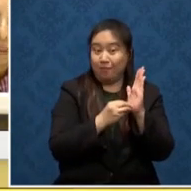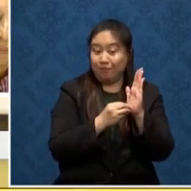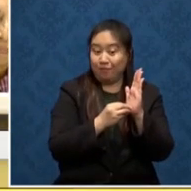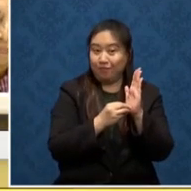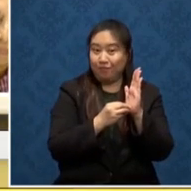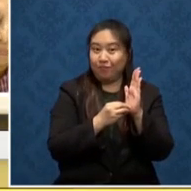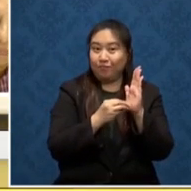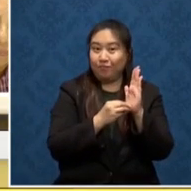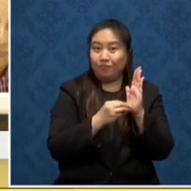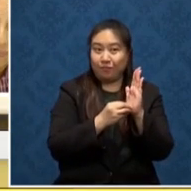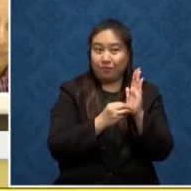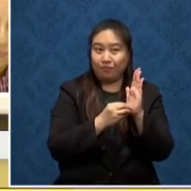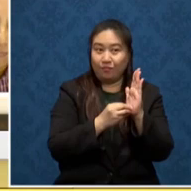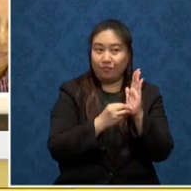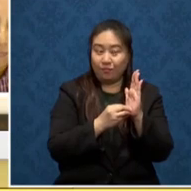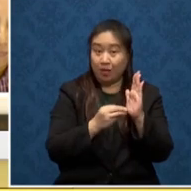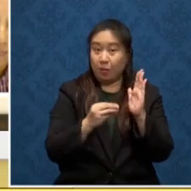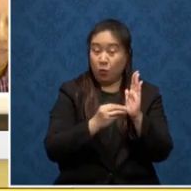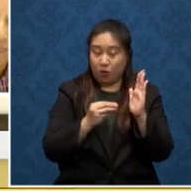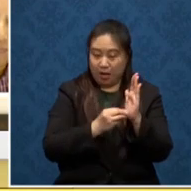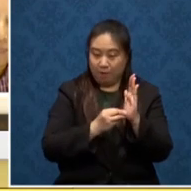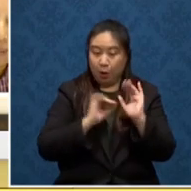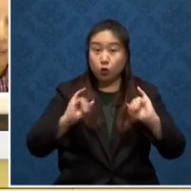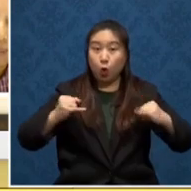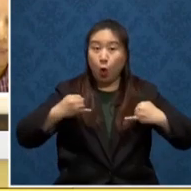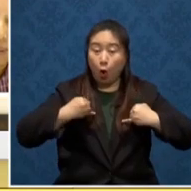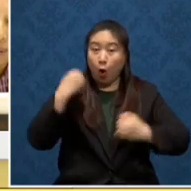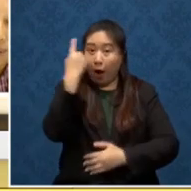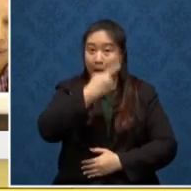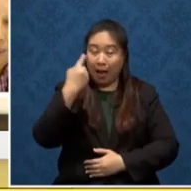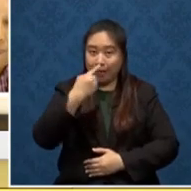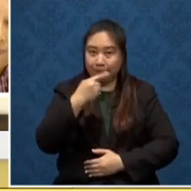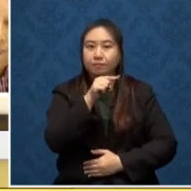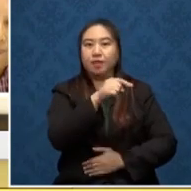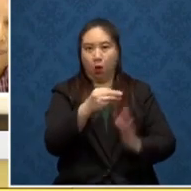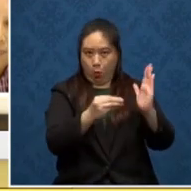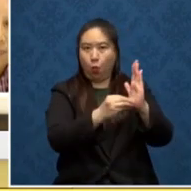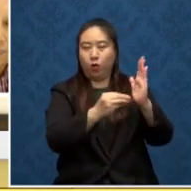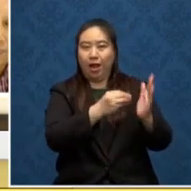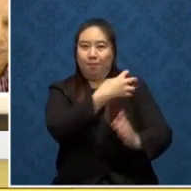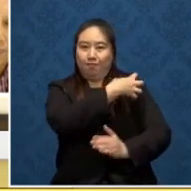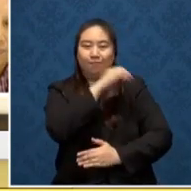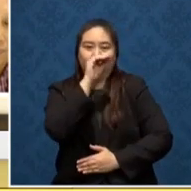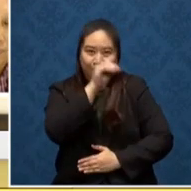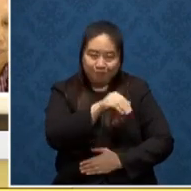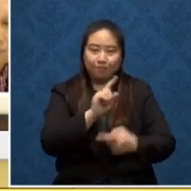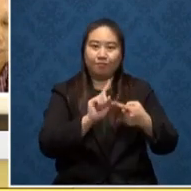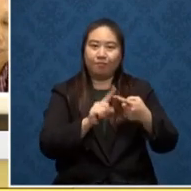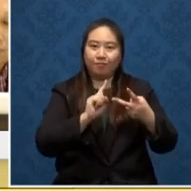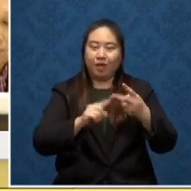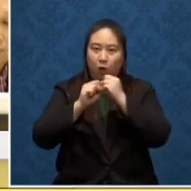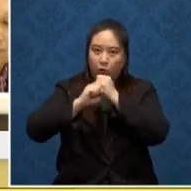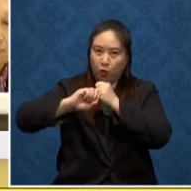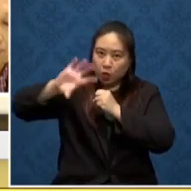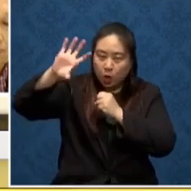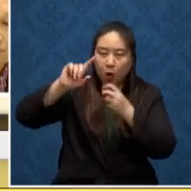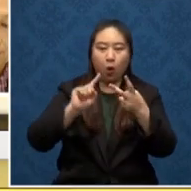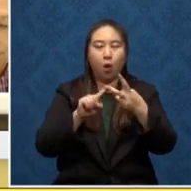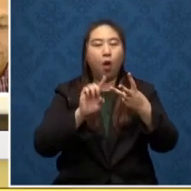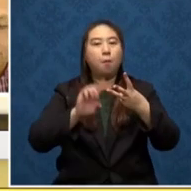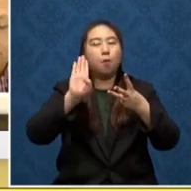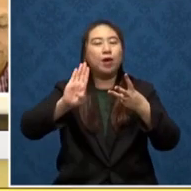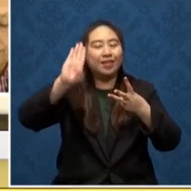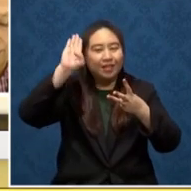บเจาของพ้นที่คือ กรเทพ มห์อนะคร ก. ษตช. ผู้ประกอบกตการท uninter Spiritual Questo